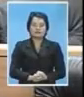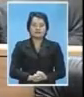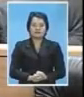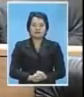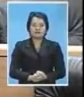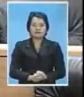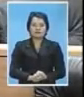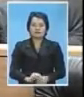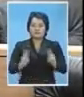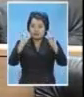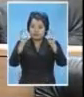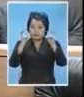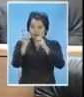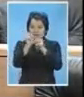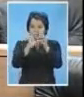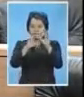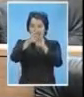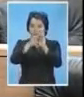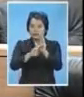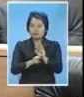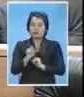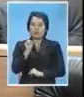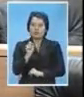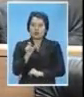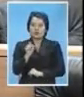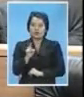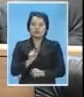ในประเด็นในนโยบายเร่งด่วน